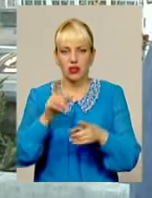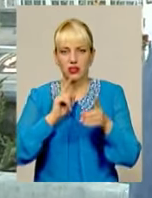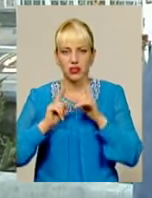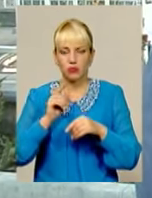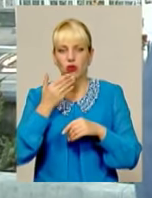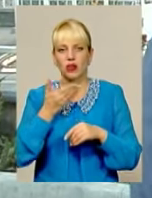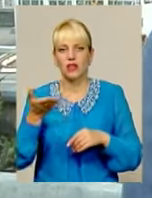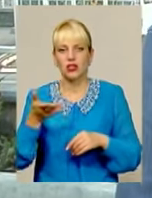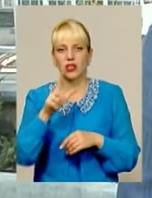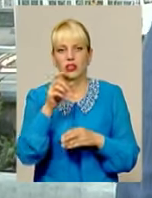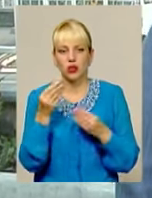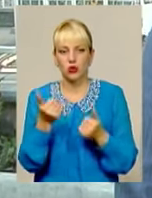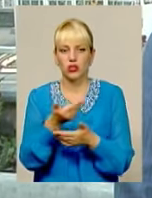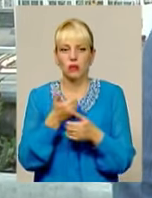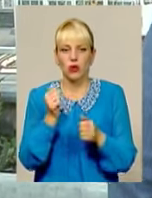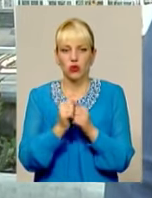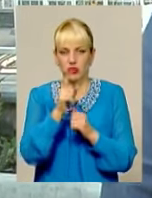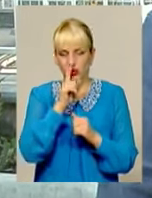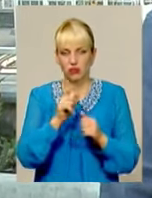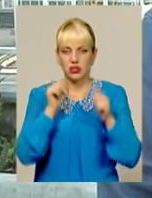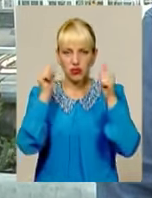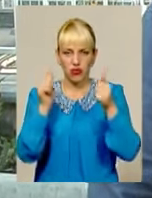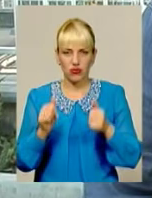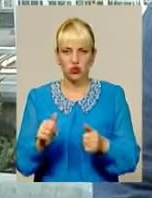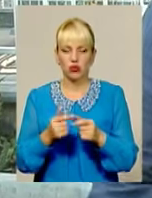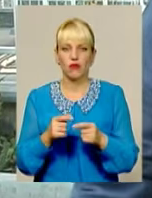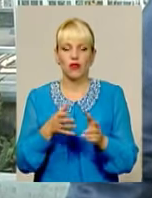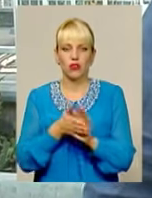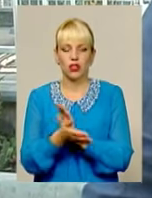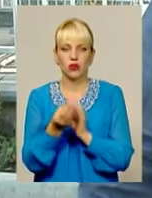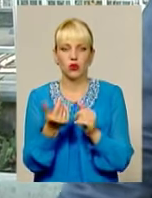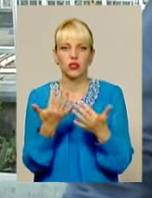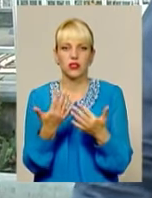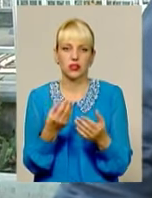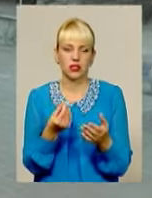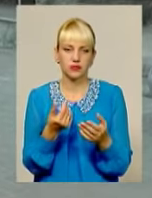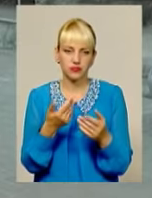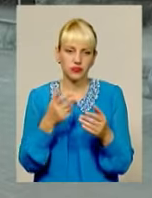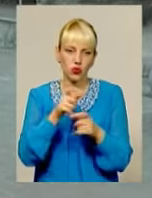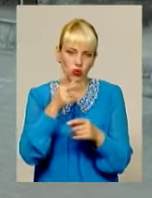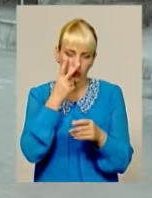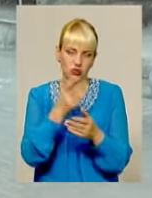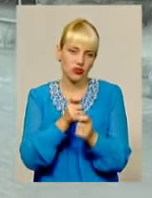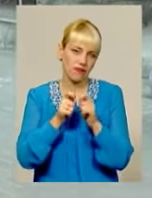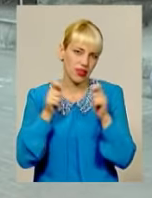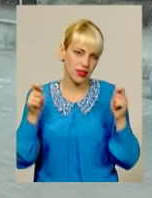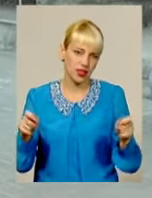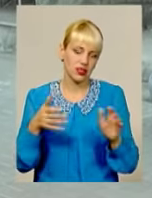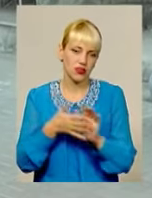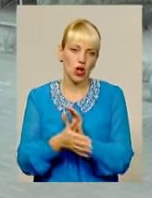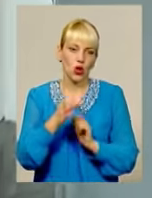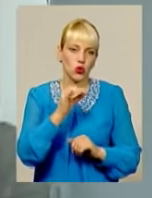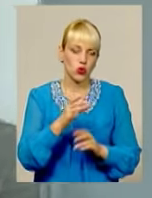все. Також саме ми кожний місяць вивішуємо витрати коштів. На під'їздах люди всі бачать, щоб все відкрито». Юрій із сім'єю – перші, хто